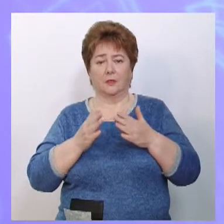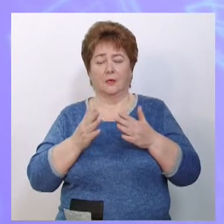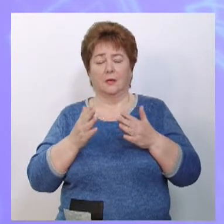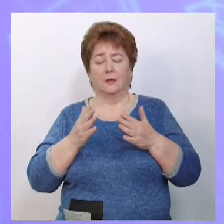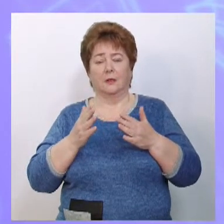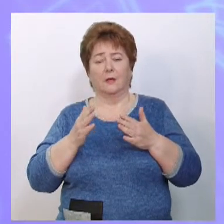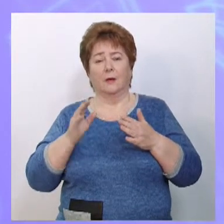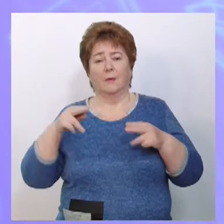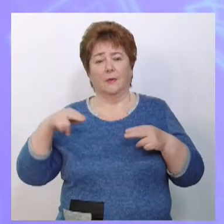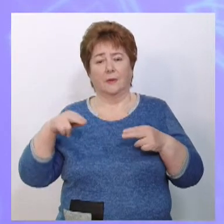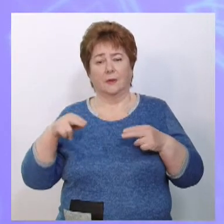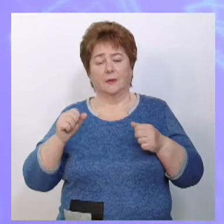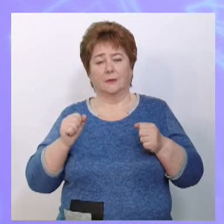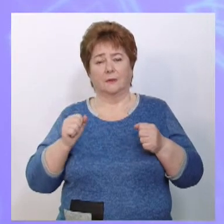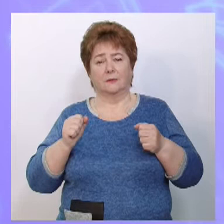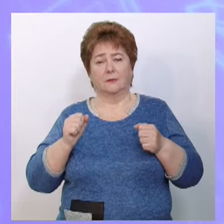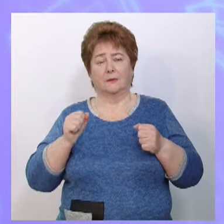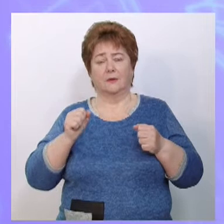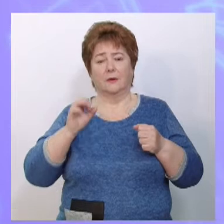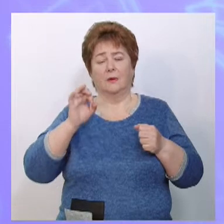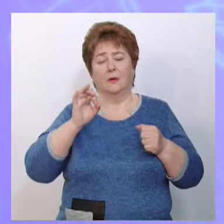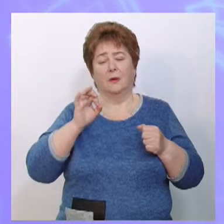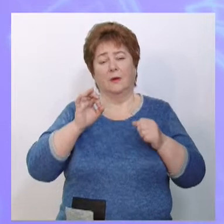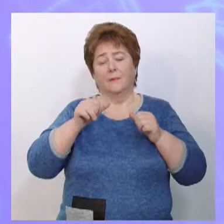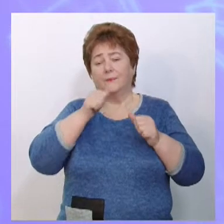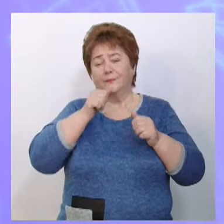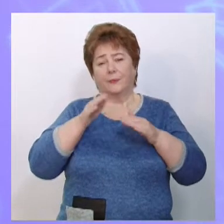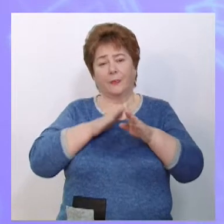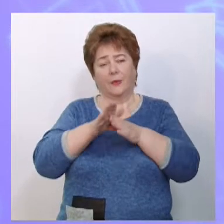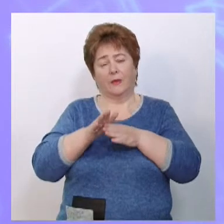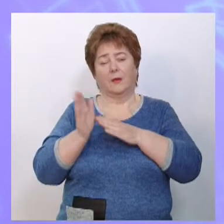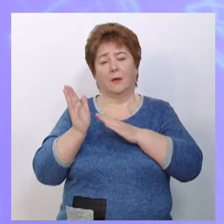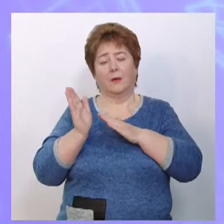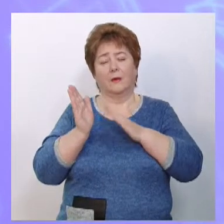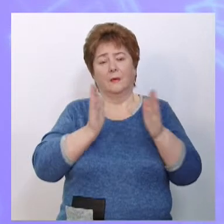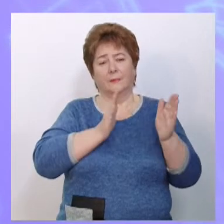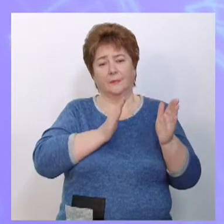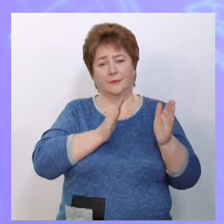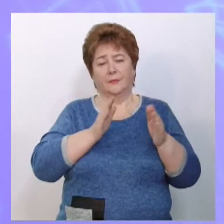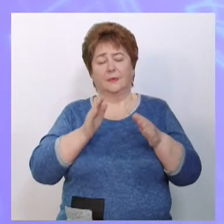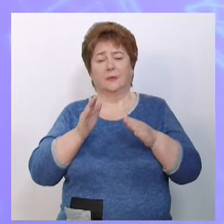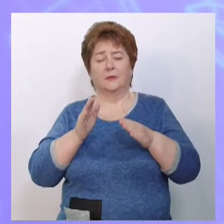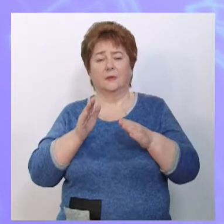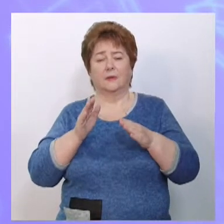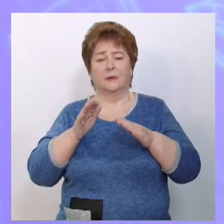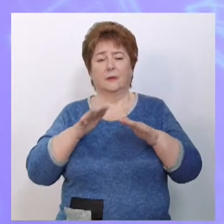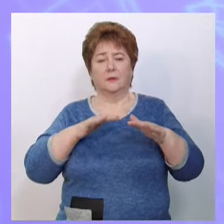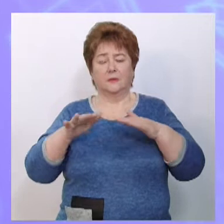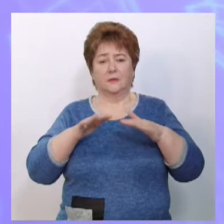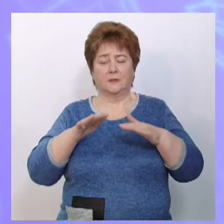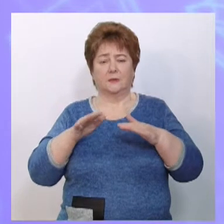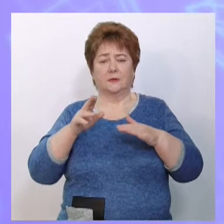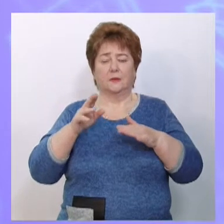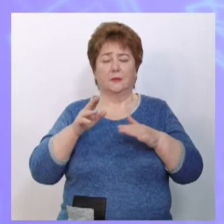таких прилагательных. Отработаем порядок действий по алгоритму определения